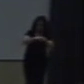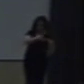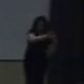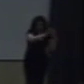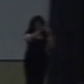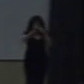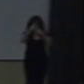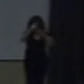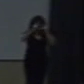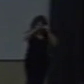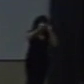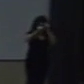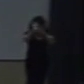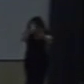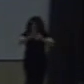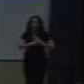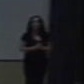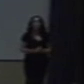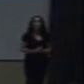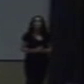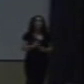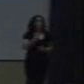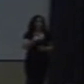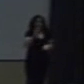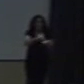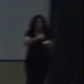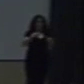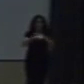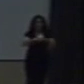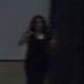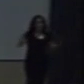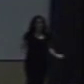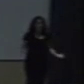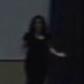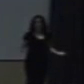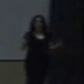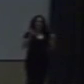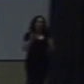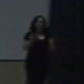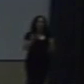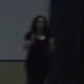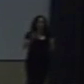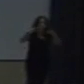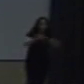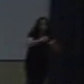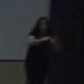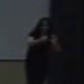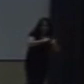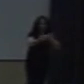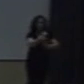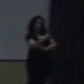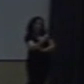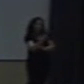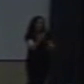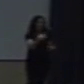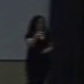cosa, a vegades quan he estat en taules de la cosa més digital i més tecnològica, hi ha una cosa que em